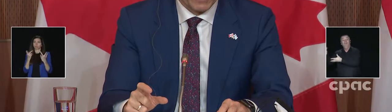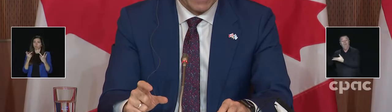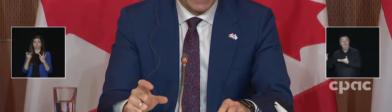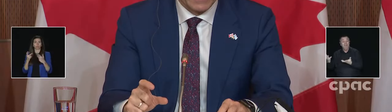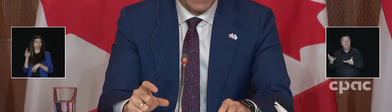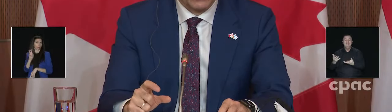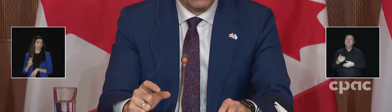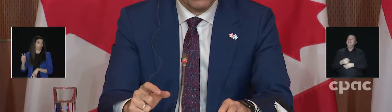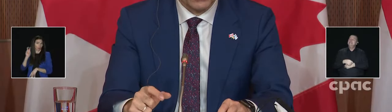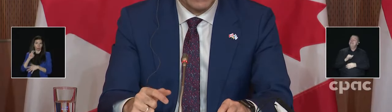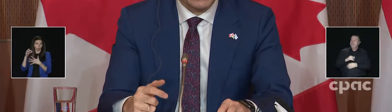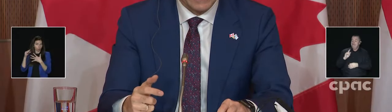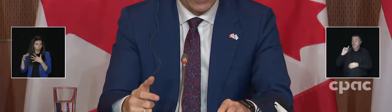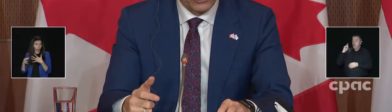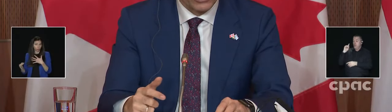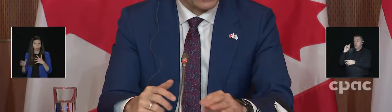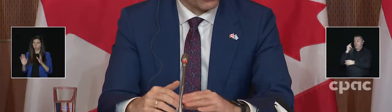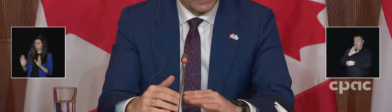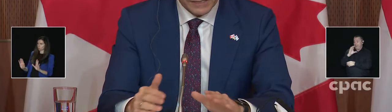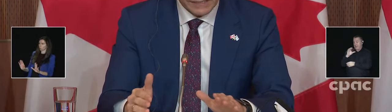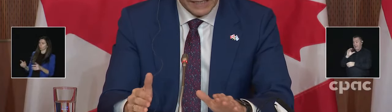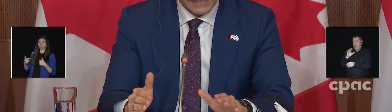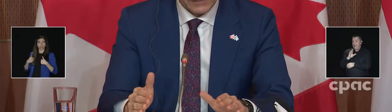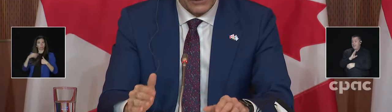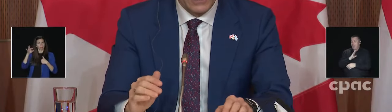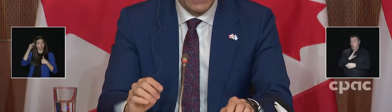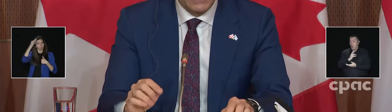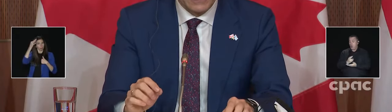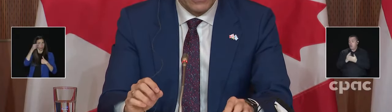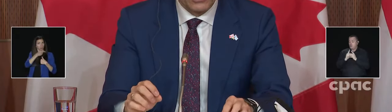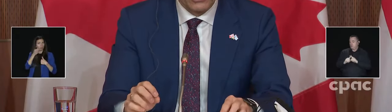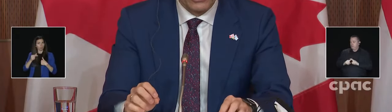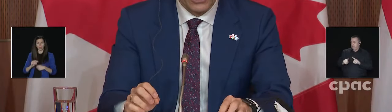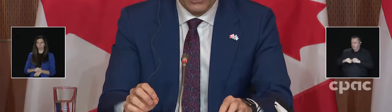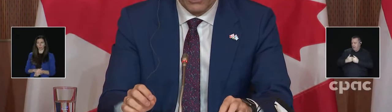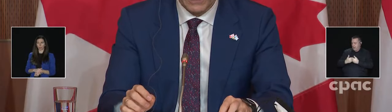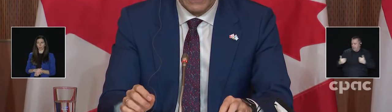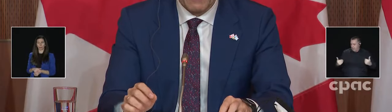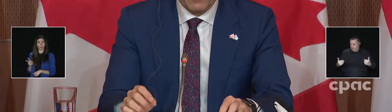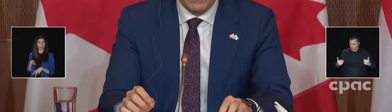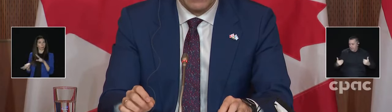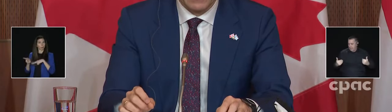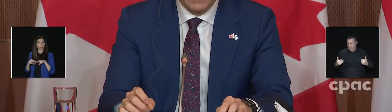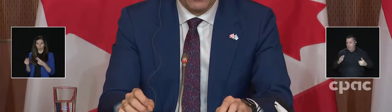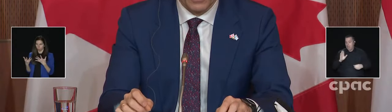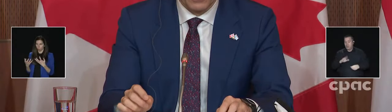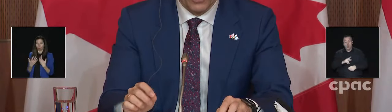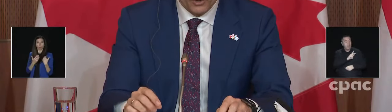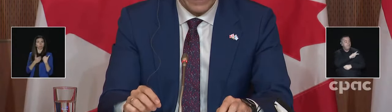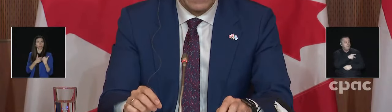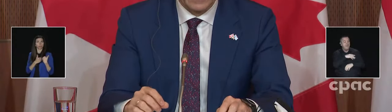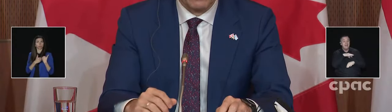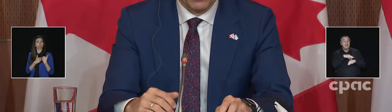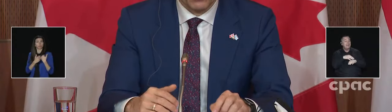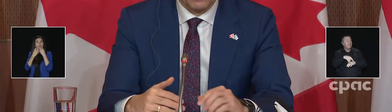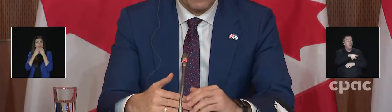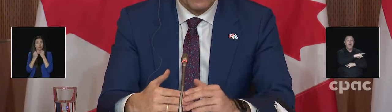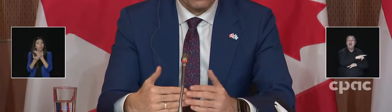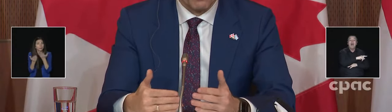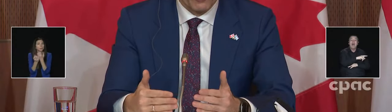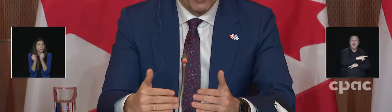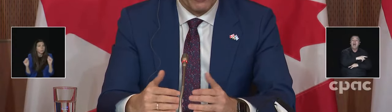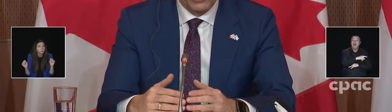responsabilités, le gouvernement canadien utilise des ressources qui sont distinctes des ressources auxquelles les provinces et les territoires ont accès